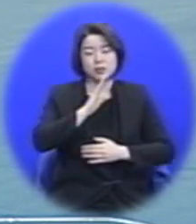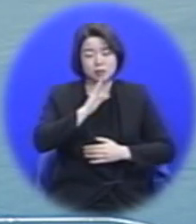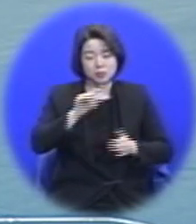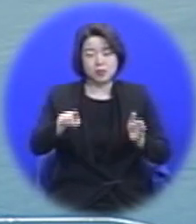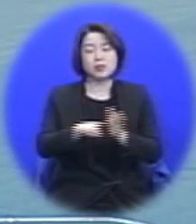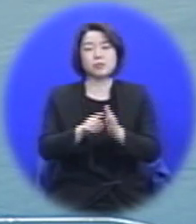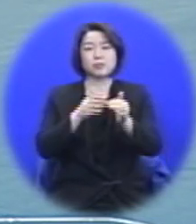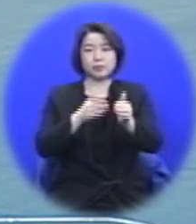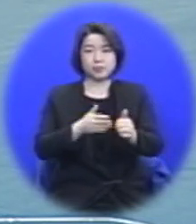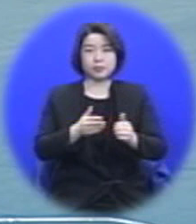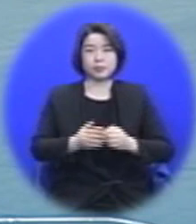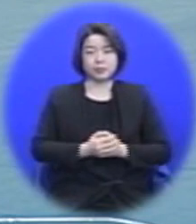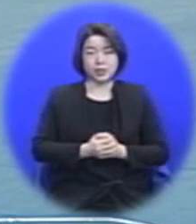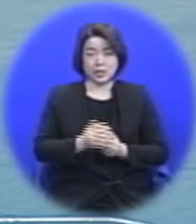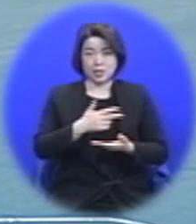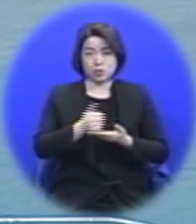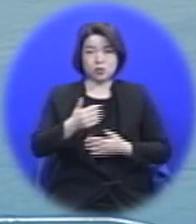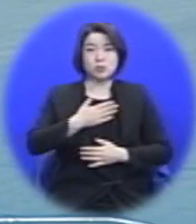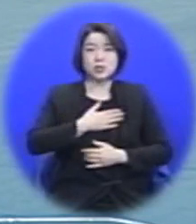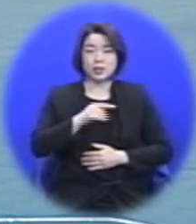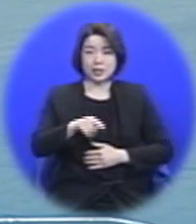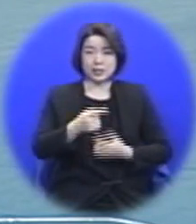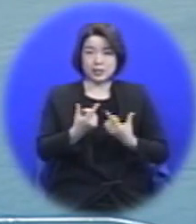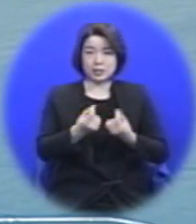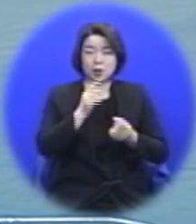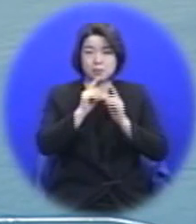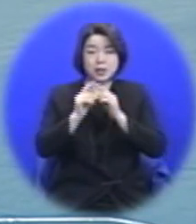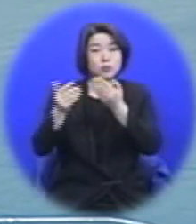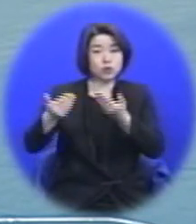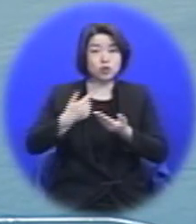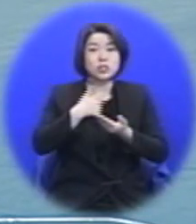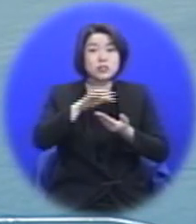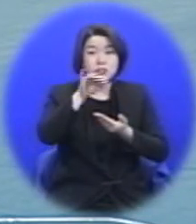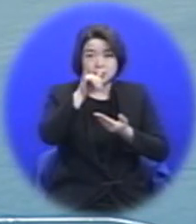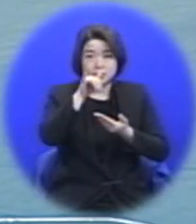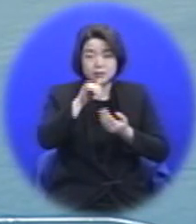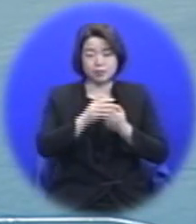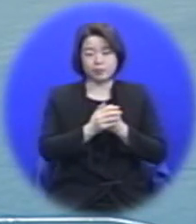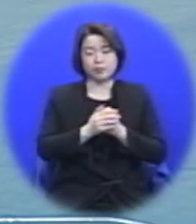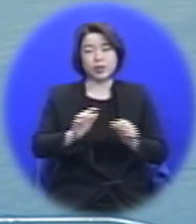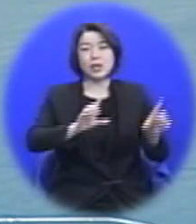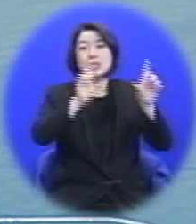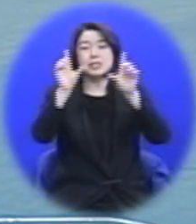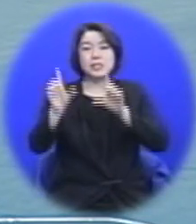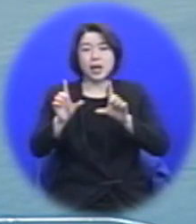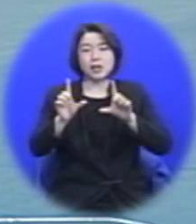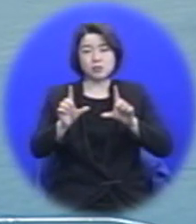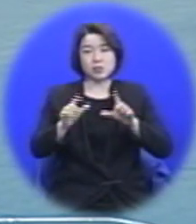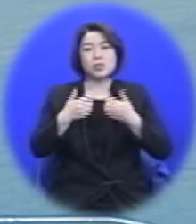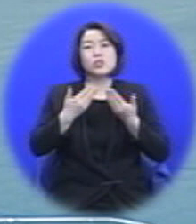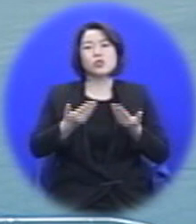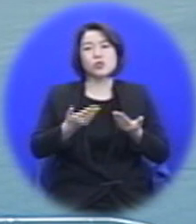믿으십시다. 주님이 제게 이런 말씀을 주신 적이 있습니다. 삶은 쉬운 것이다.